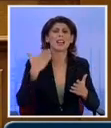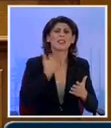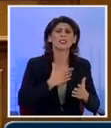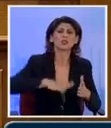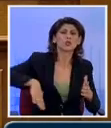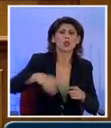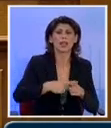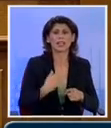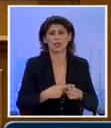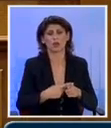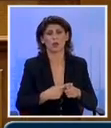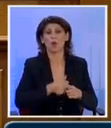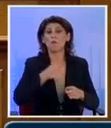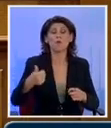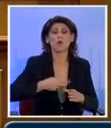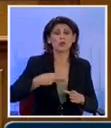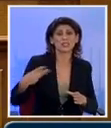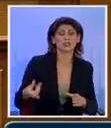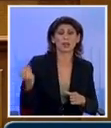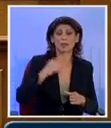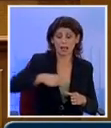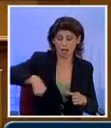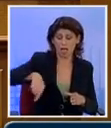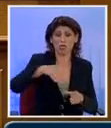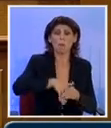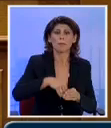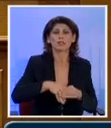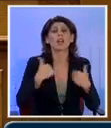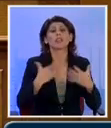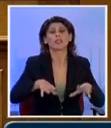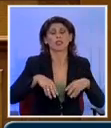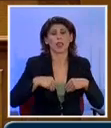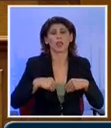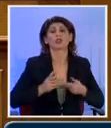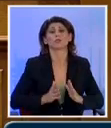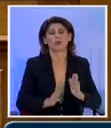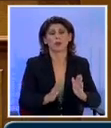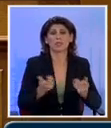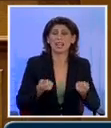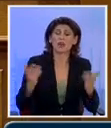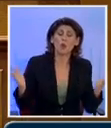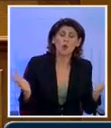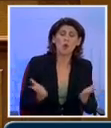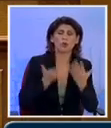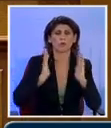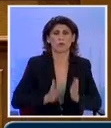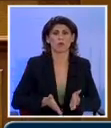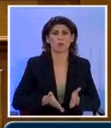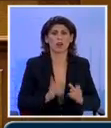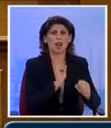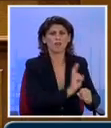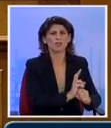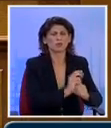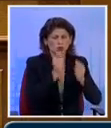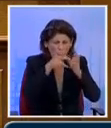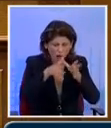λαού. Μόνο ο ΣΥΡΙΖΑ και κάποιοι άλλοι εδώ μέσα δεν δέχονται ότι προχωράμε. Και κάνουν ό,τι μπορούν για να παραμείνει η χώρα στο χάος που